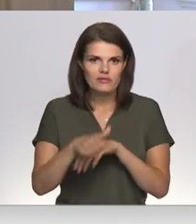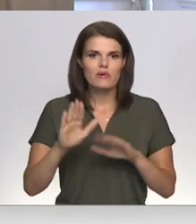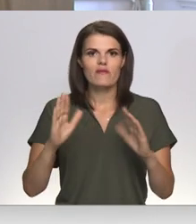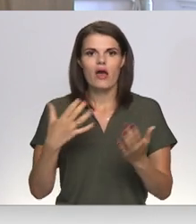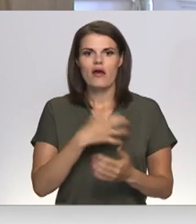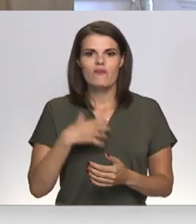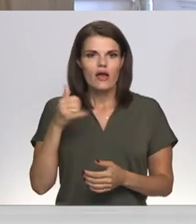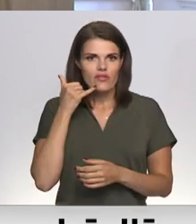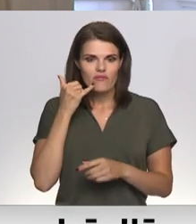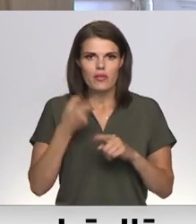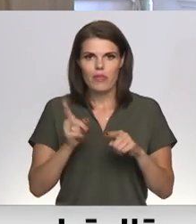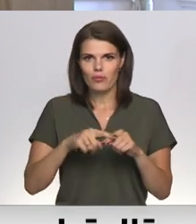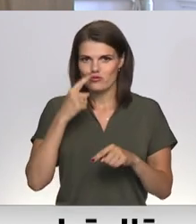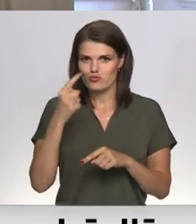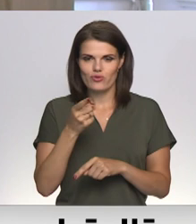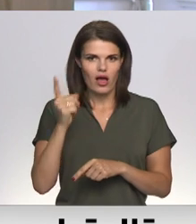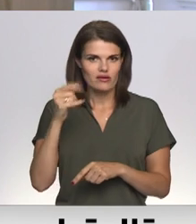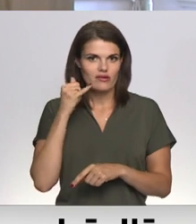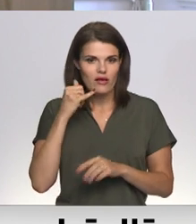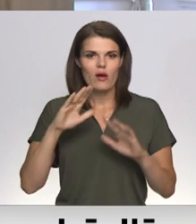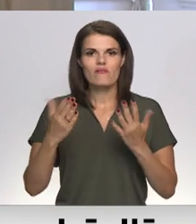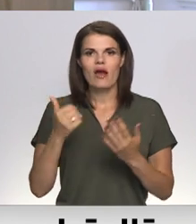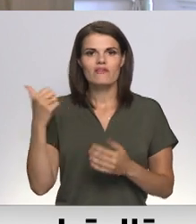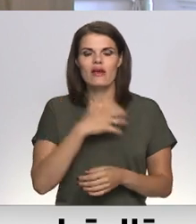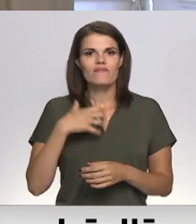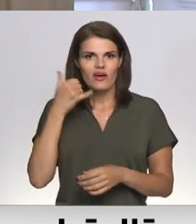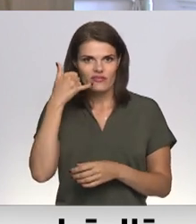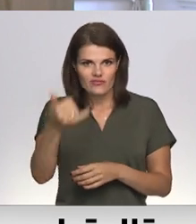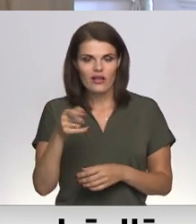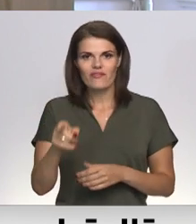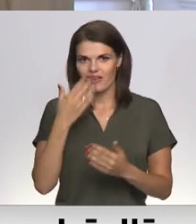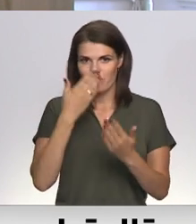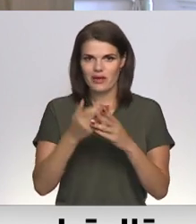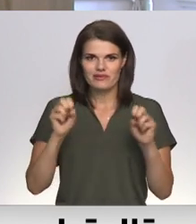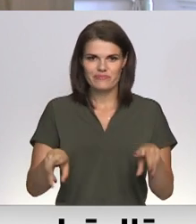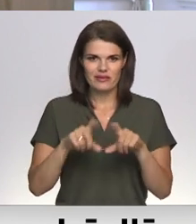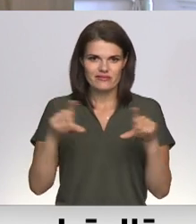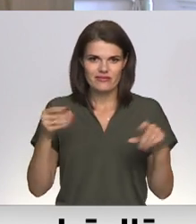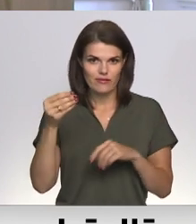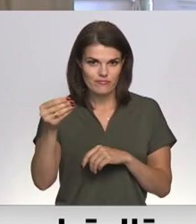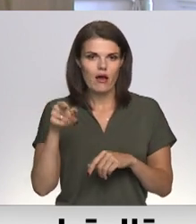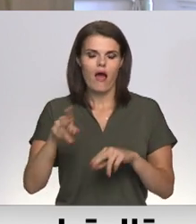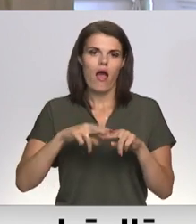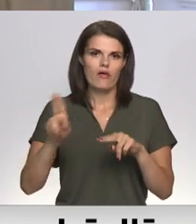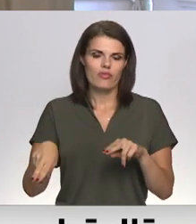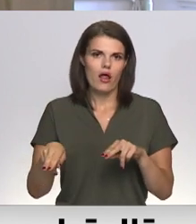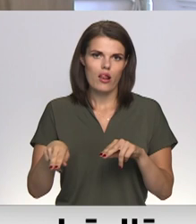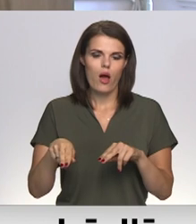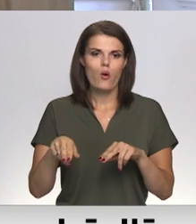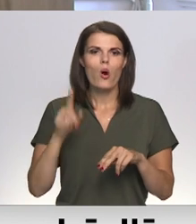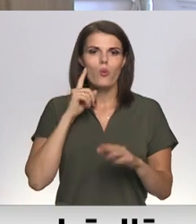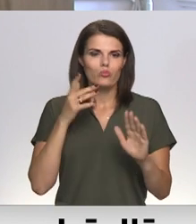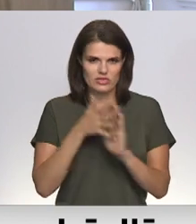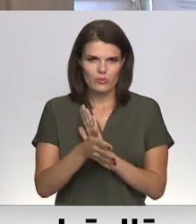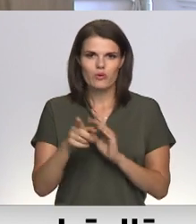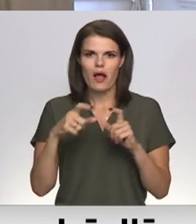jo telefons nav atļauts stundu laikā, vai viņiem vajag pazvanīt kādam, ka viņi parāda to karti un ka viņiem tas ir atļauts. Protams, ka mēs